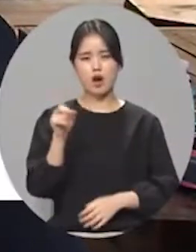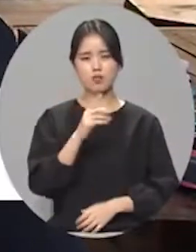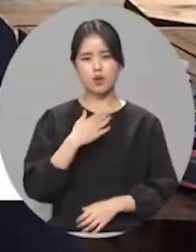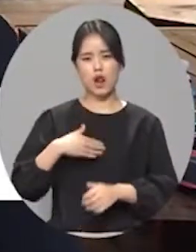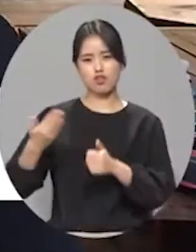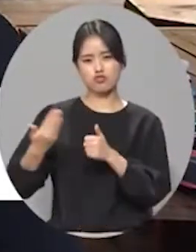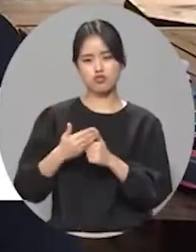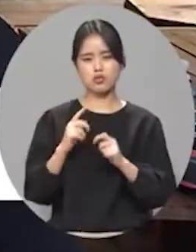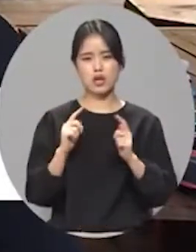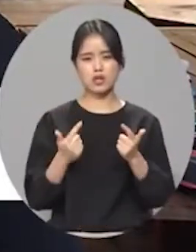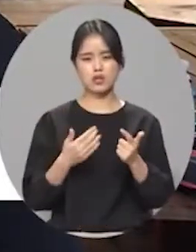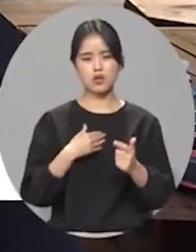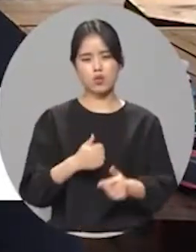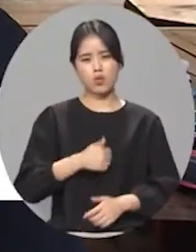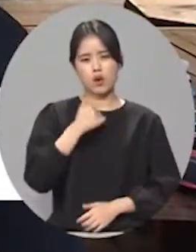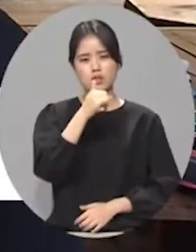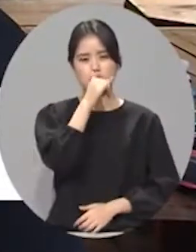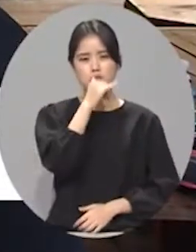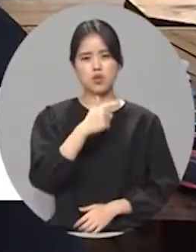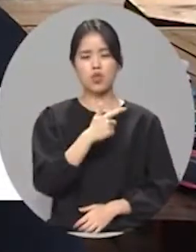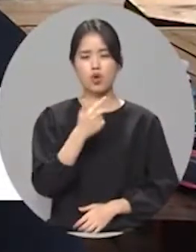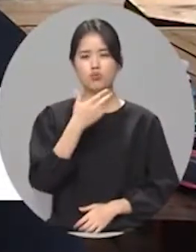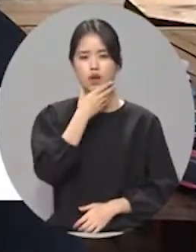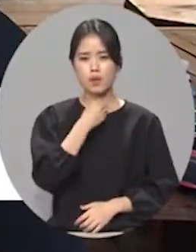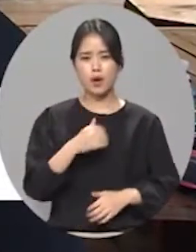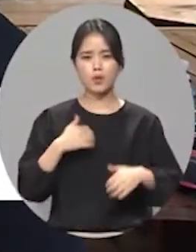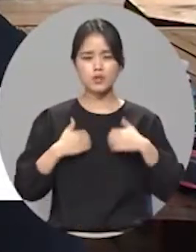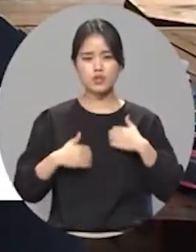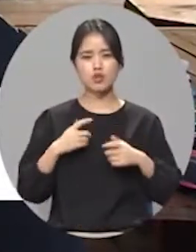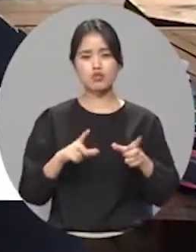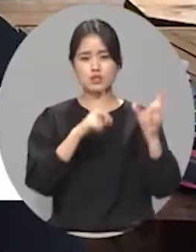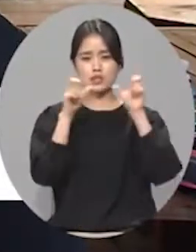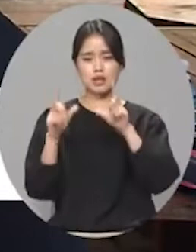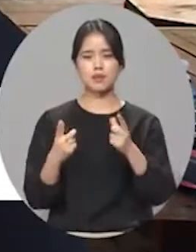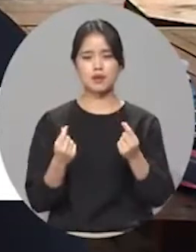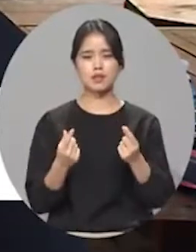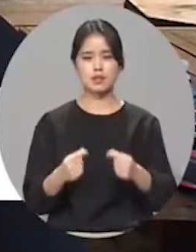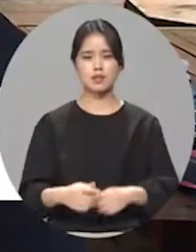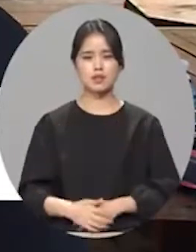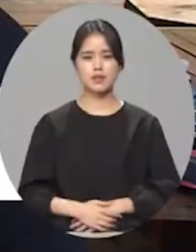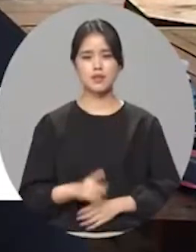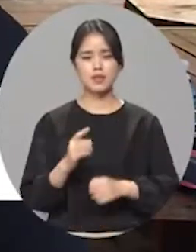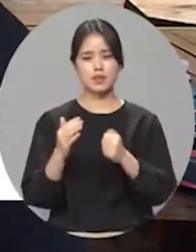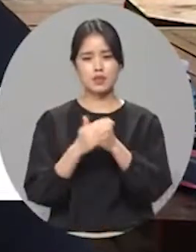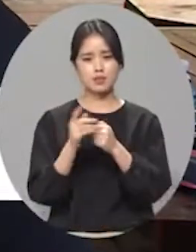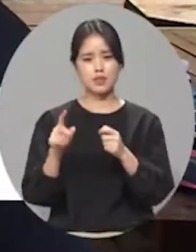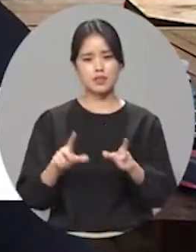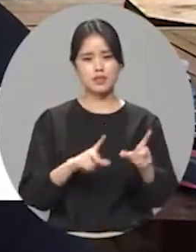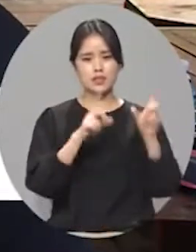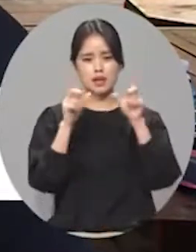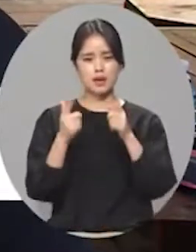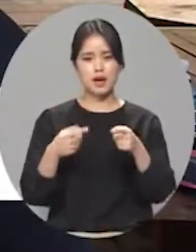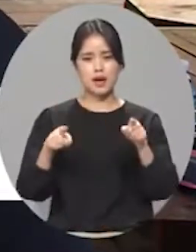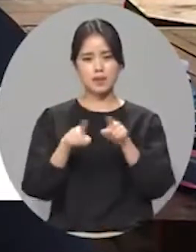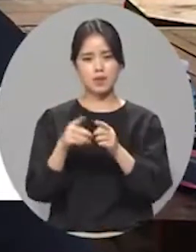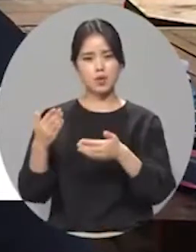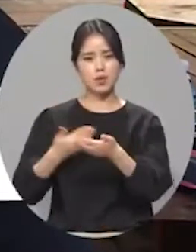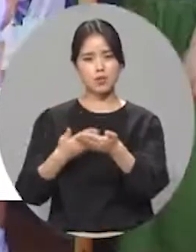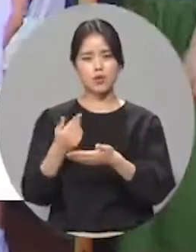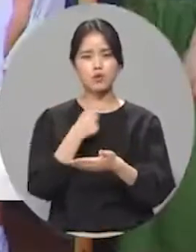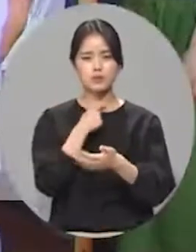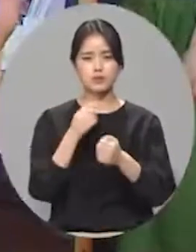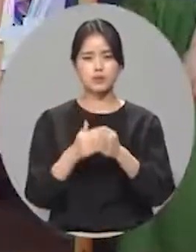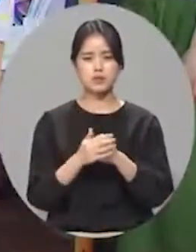가르쳐주지 않은 게 되게 화가 났었어요. 너무 행복하고 즐거운 삶이 있더라고요. 네, 그래서 그 삶을 같이 청년들과 공유하고